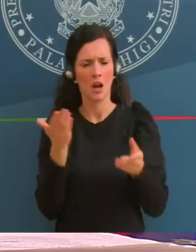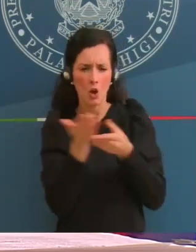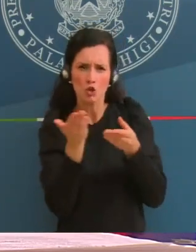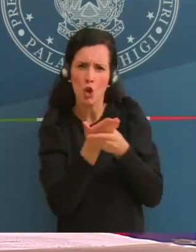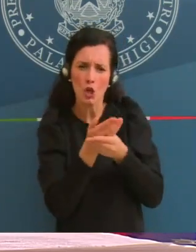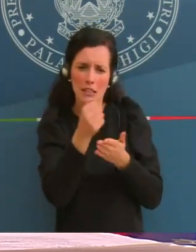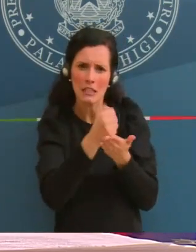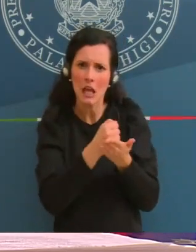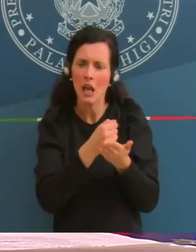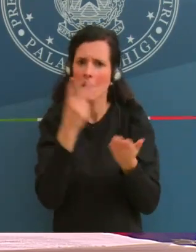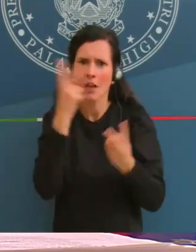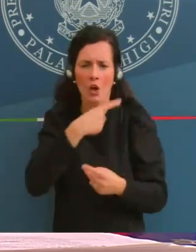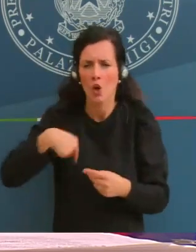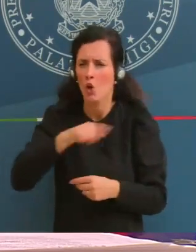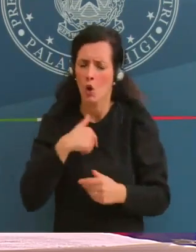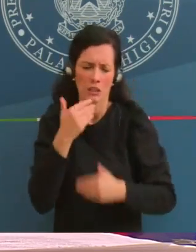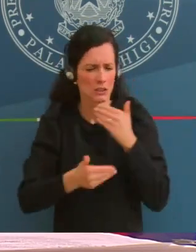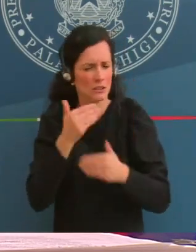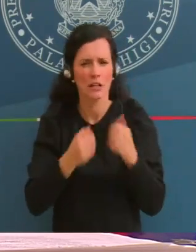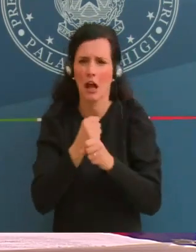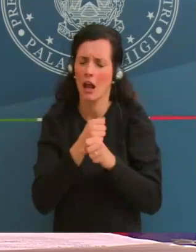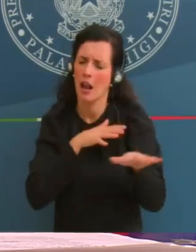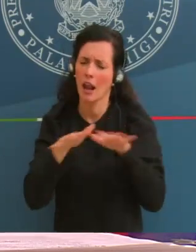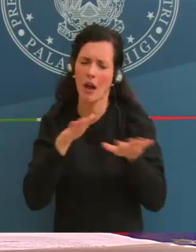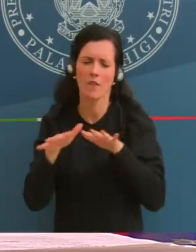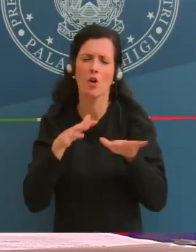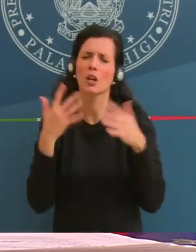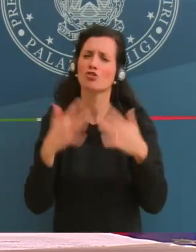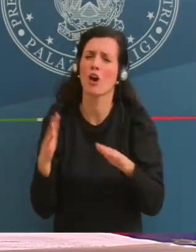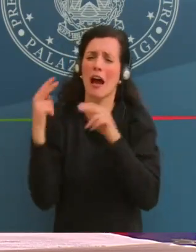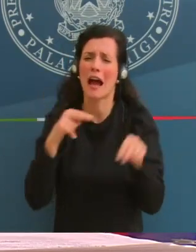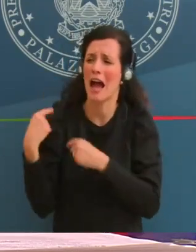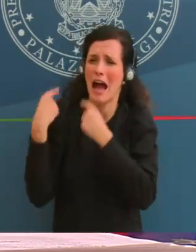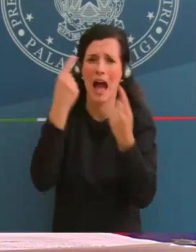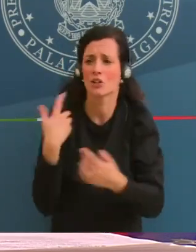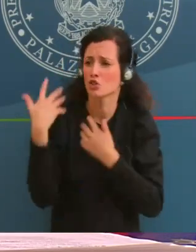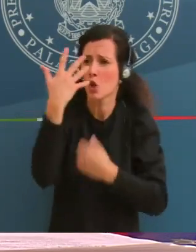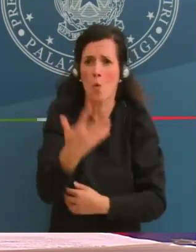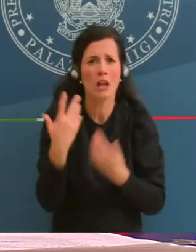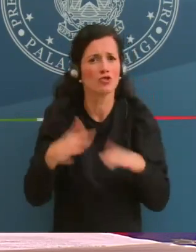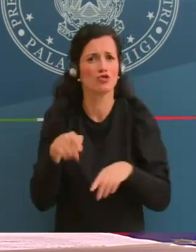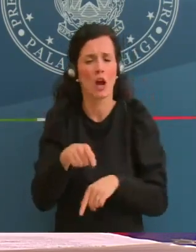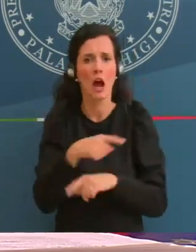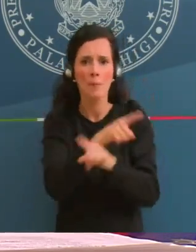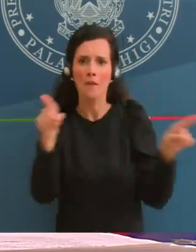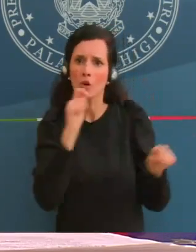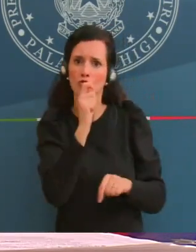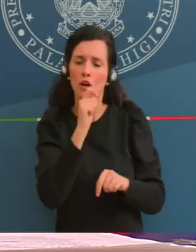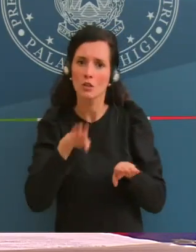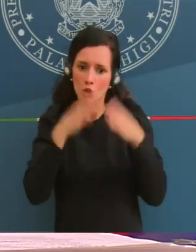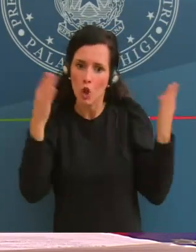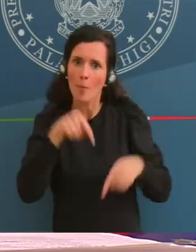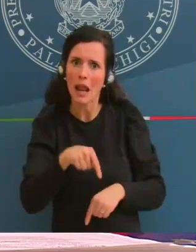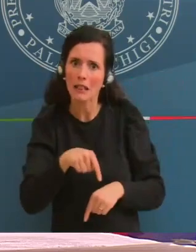oggi che siano questi tasse sul tavolo c'è il pane l'abbiamo ereditata adesso avete visto c'è un accordo di rilancio con pieno coinvolgimento